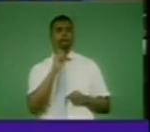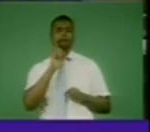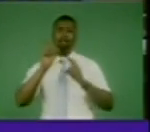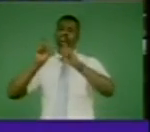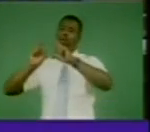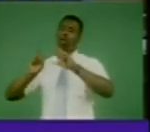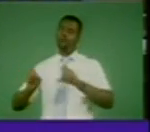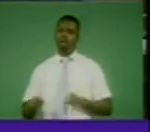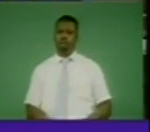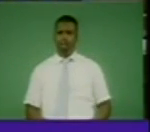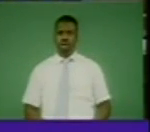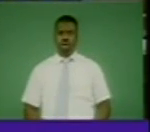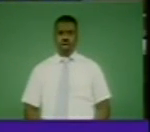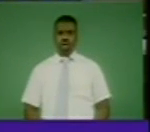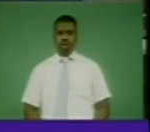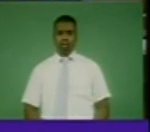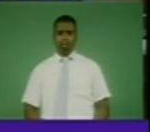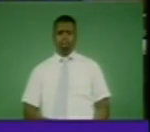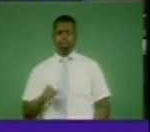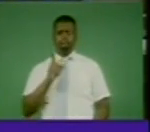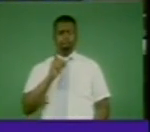kura 334 kwa kila ibara.